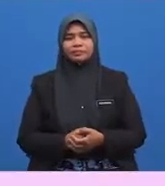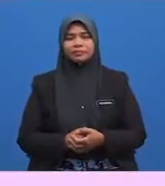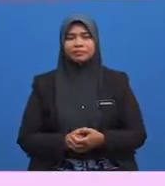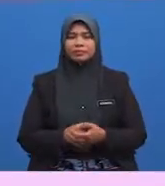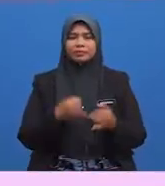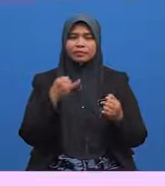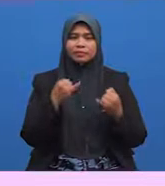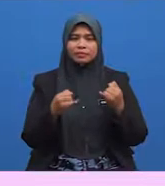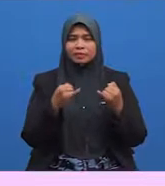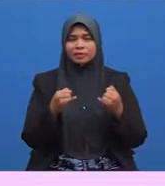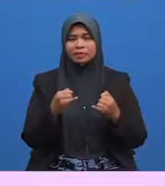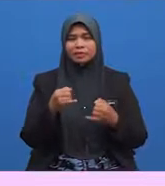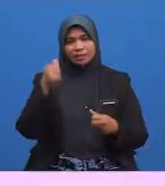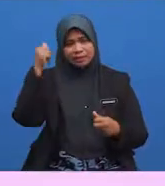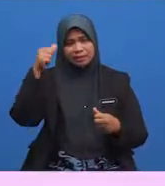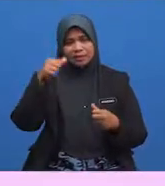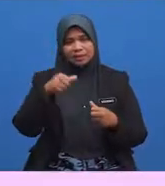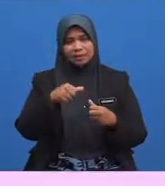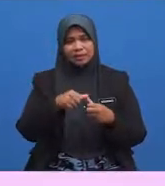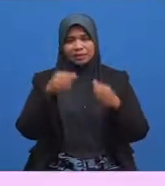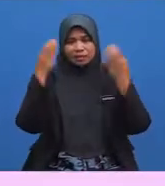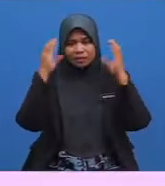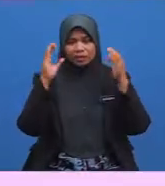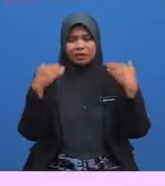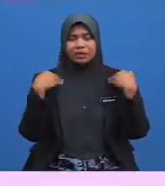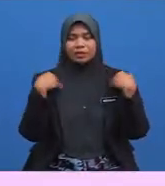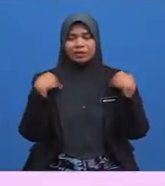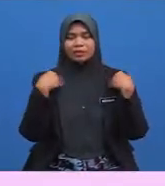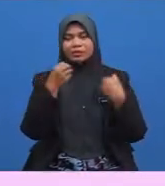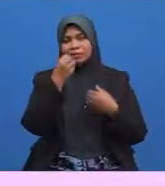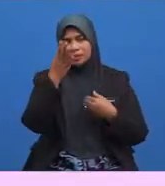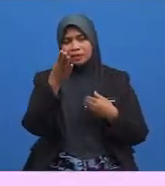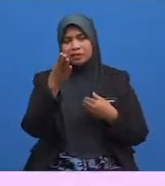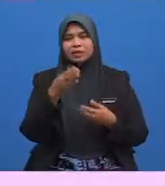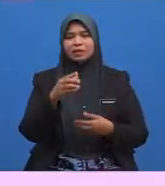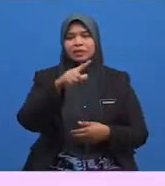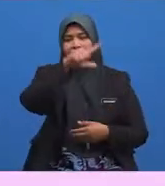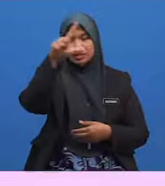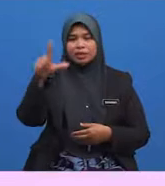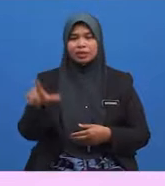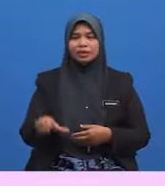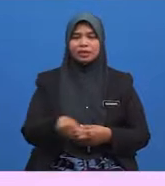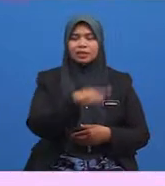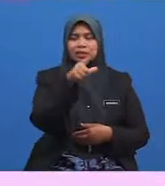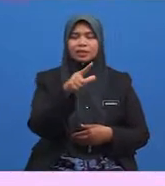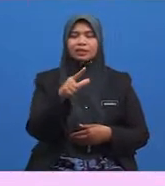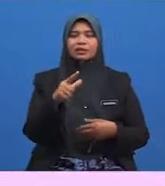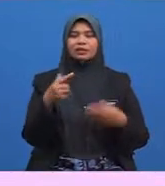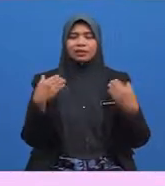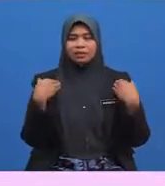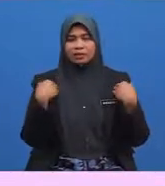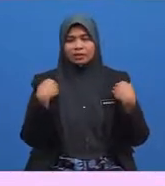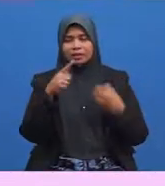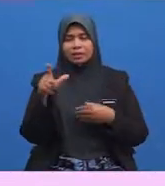Jika murid-murid masih ingat, cikgu ada menyatakan bahawa lilitan merupakan salah